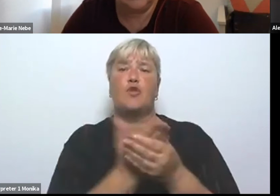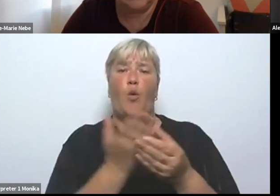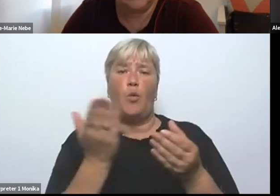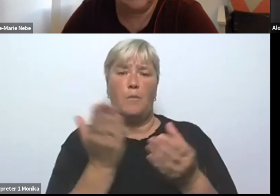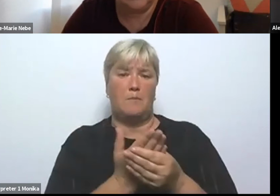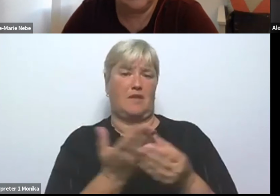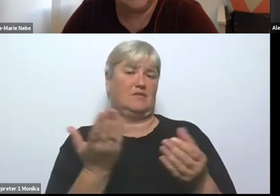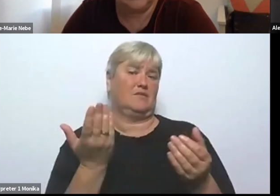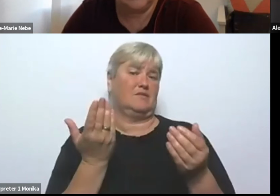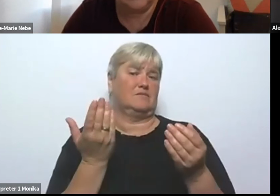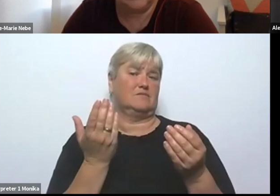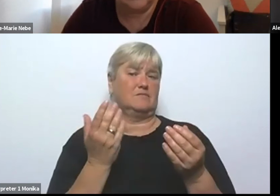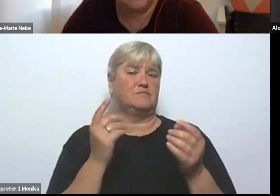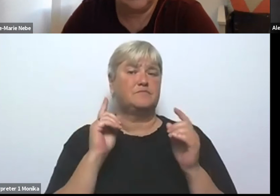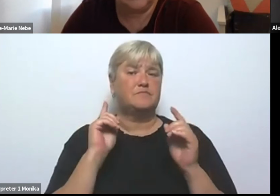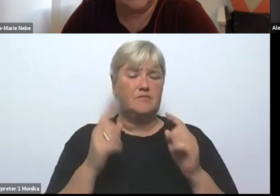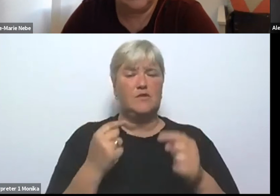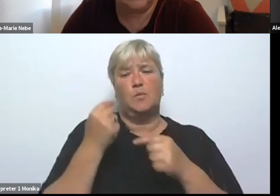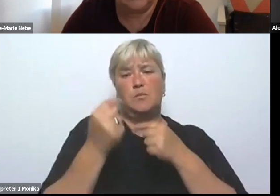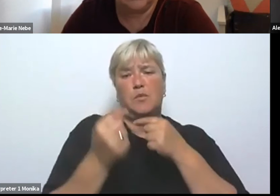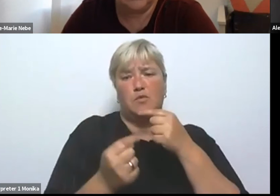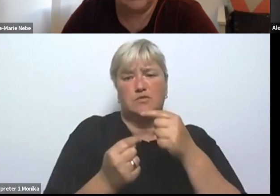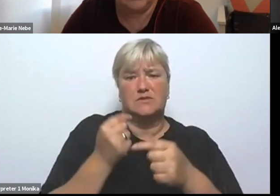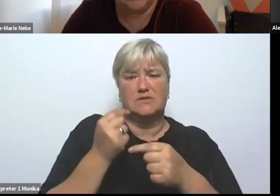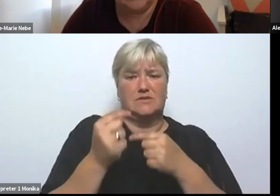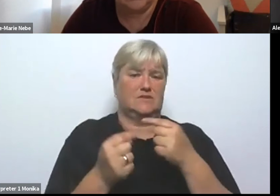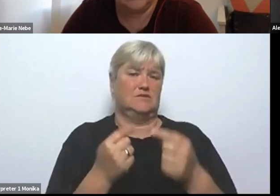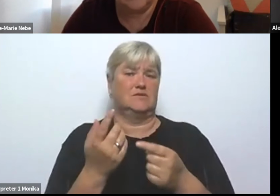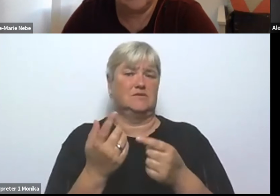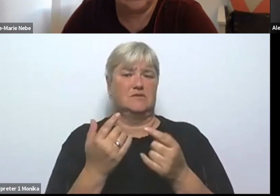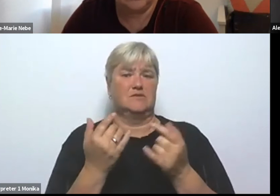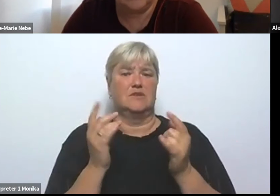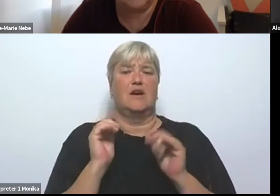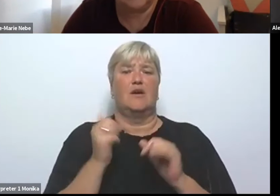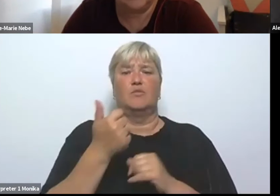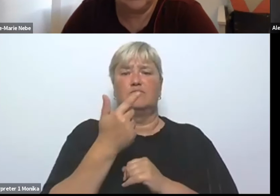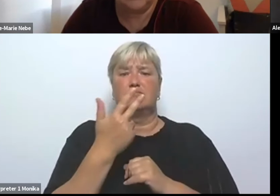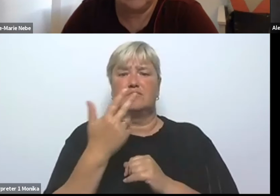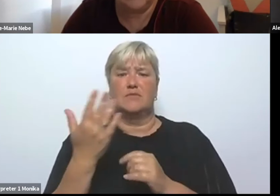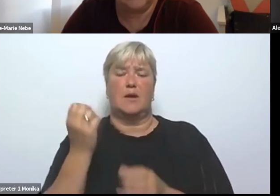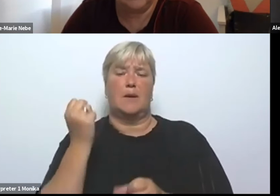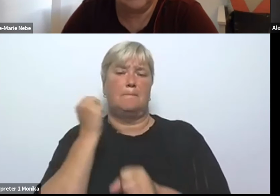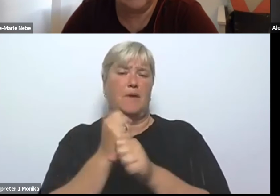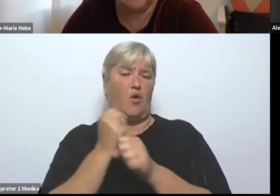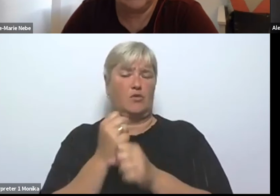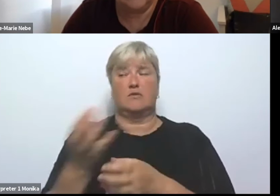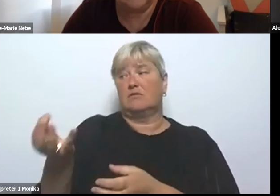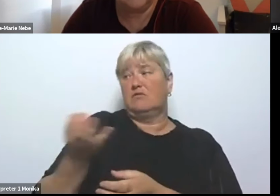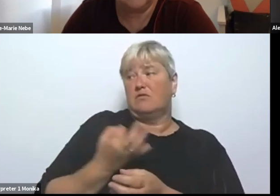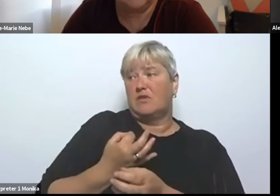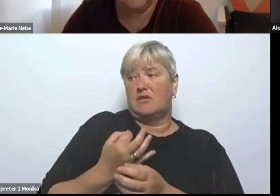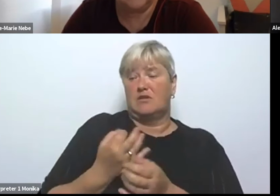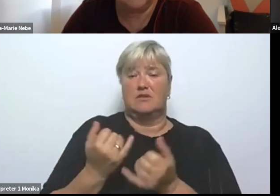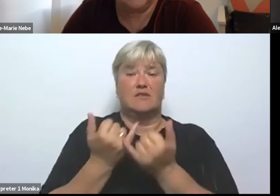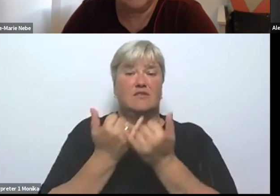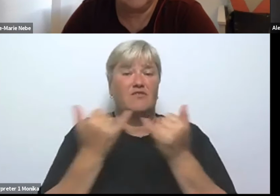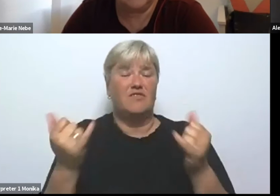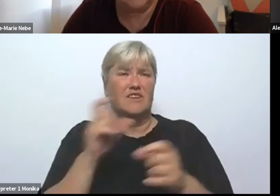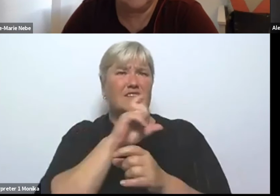bisschen um Prozesse oder wie wir hatten auch ein paar Behörden, die uns gefragt haben, wie können wir denn das Thema intern